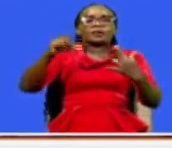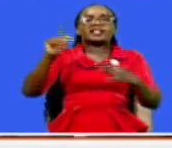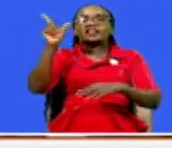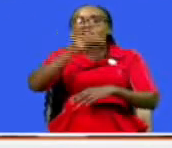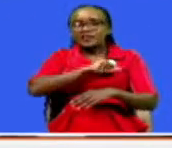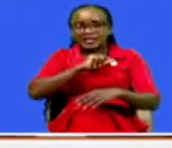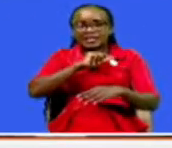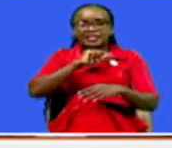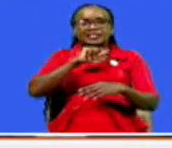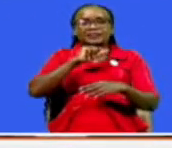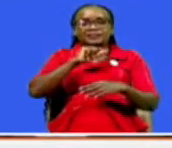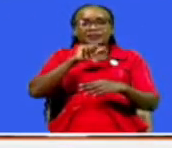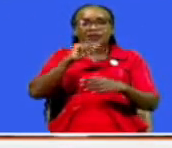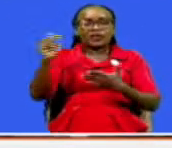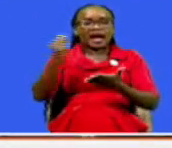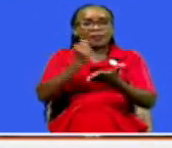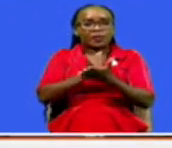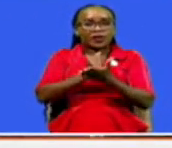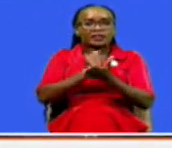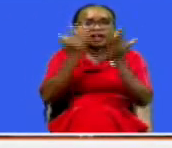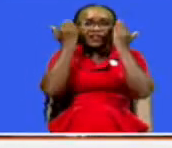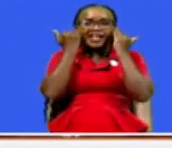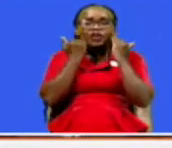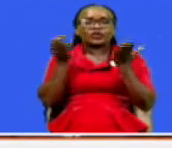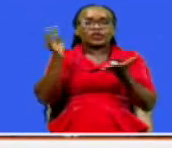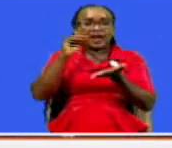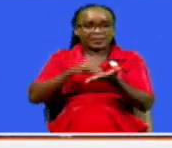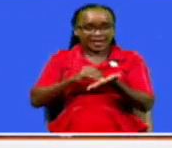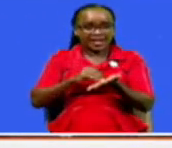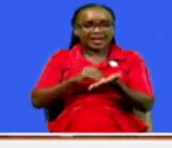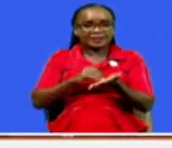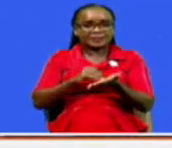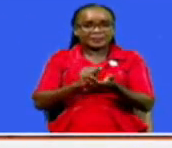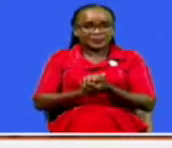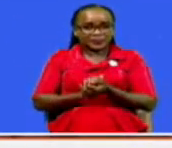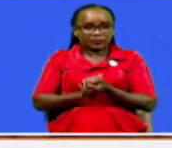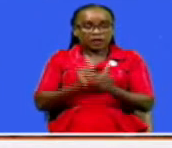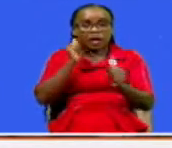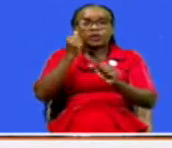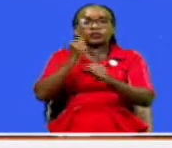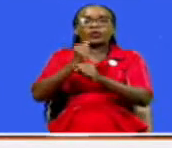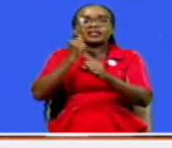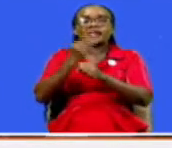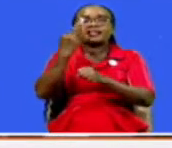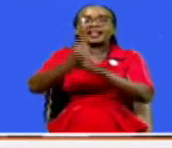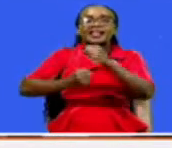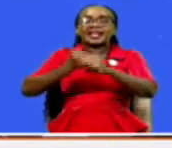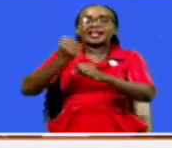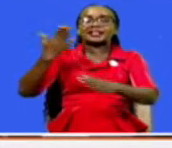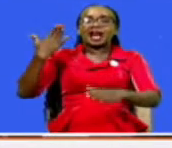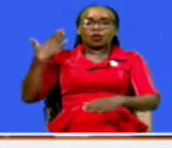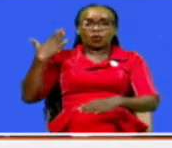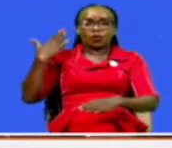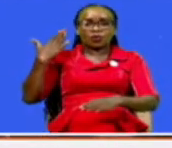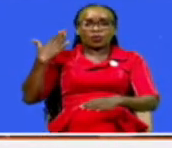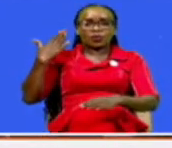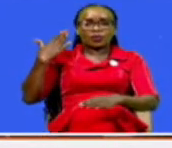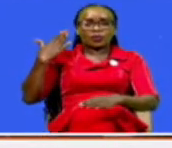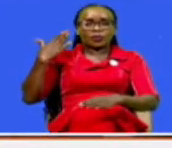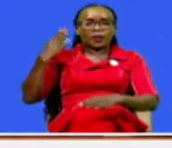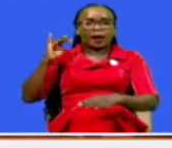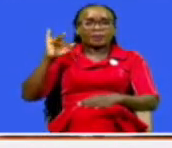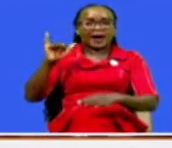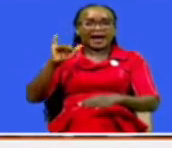for appointment to the Court of Appeal, which was done 3 years ago by the